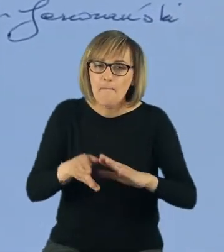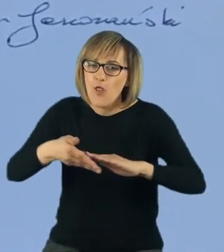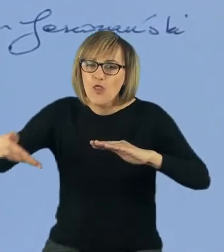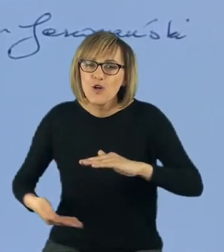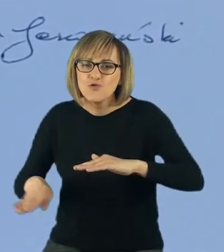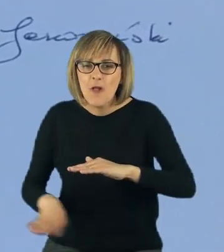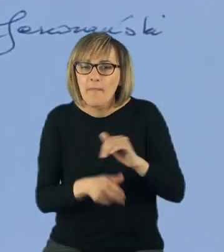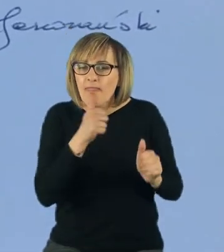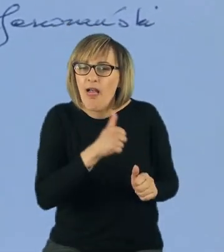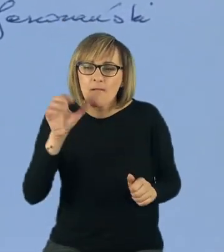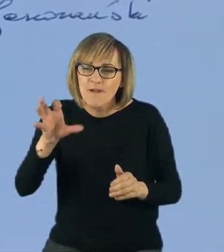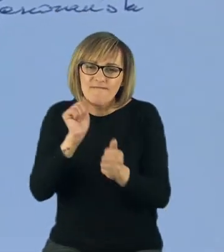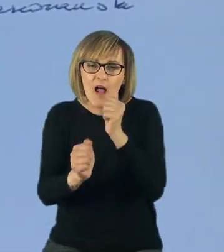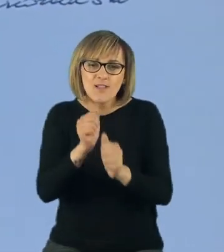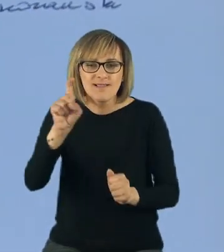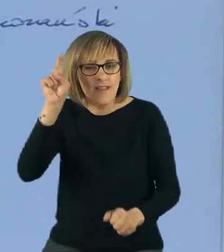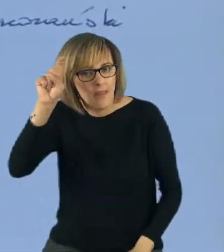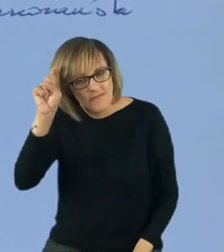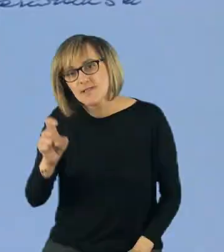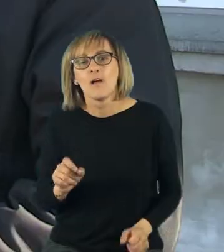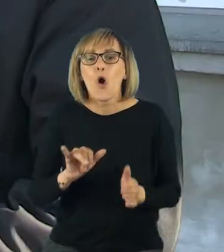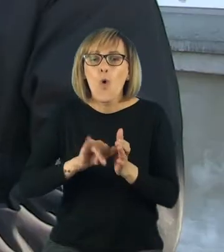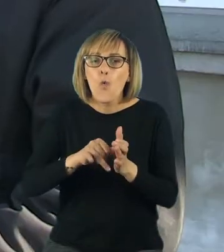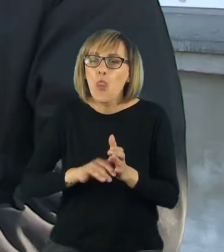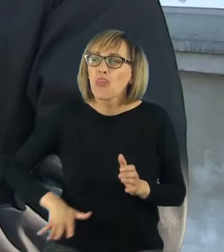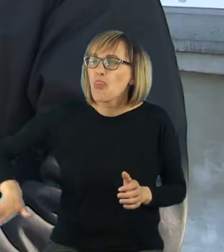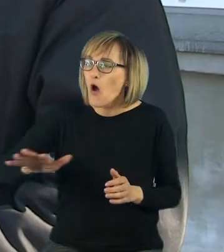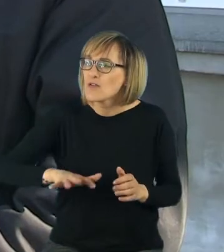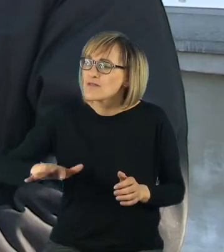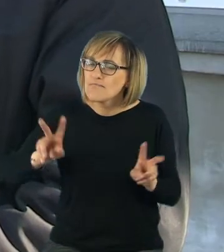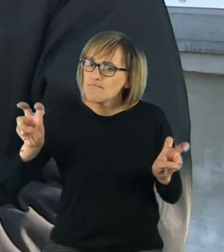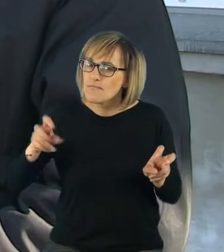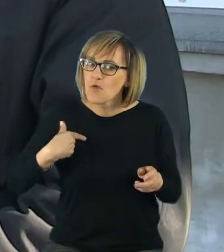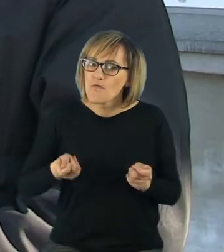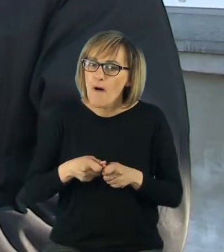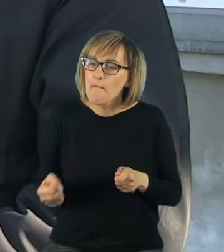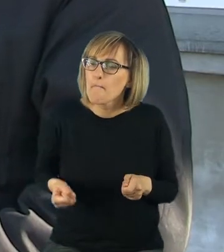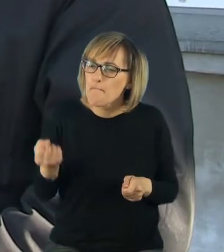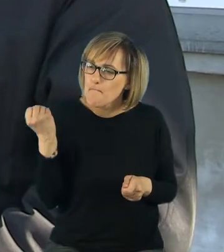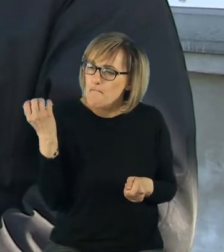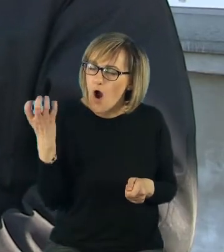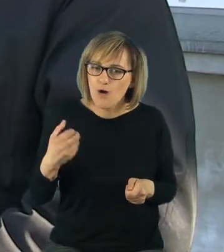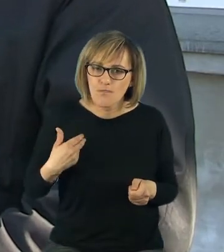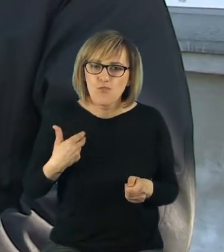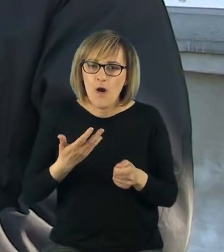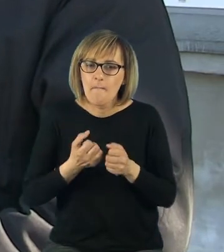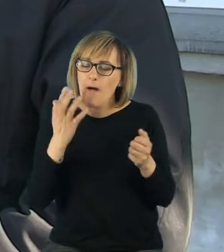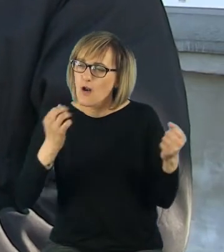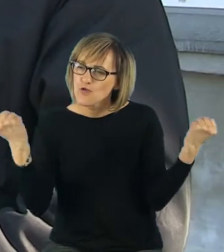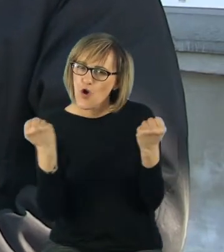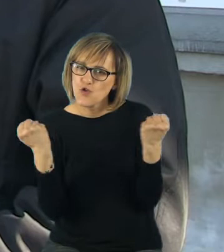bowiem w Kutnowskim Węźle Kolejowym PKP w czasie II wojny światowej istniała bardzo